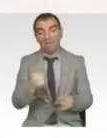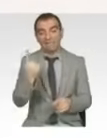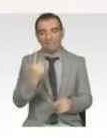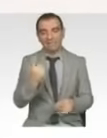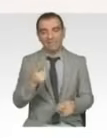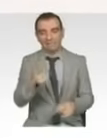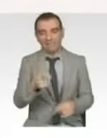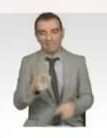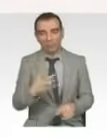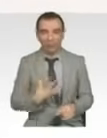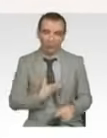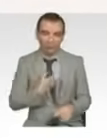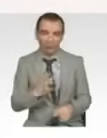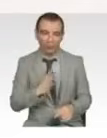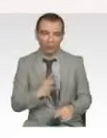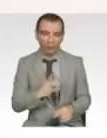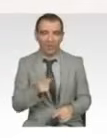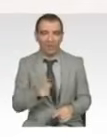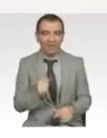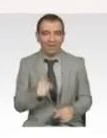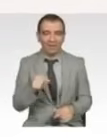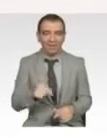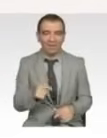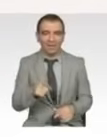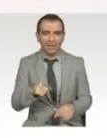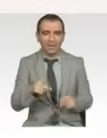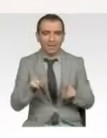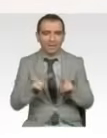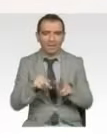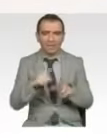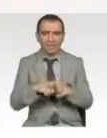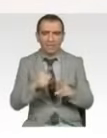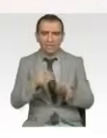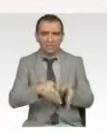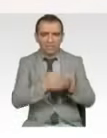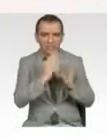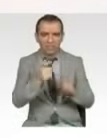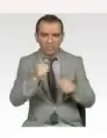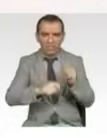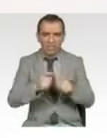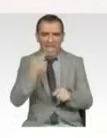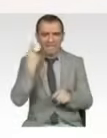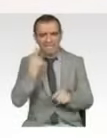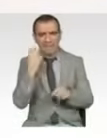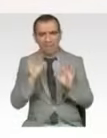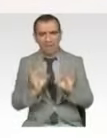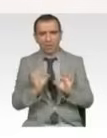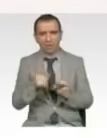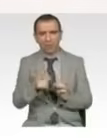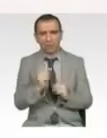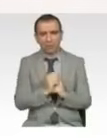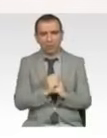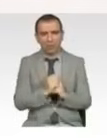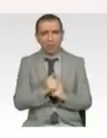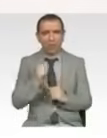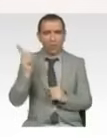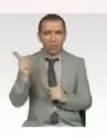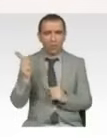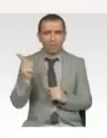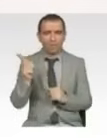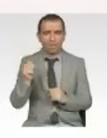var. Bir de tabii çok önemli Mescid-i Aksa'nın ilk inşaat dönemlerinde başlıyor hikayemiz.